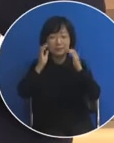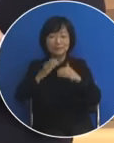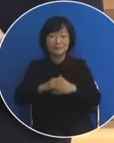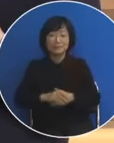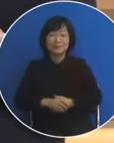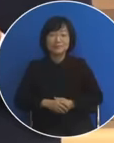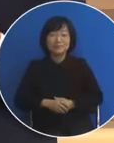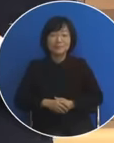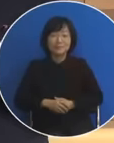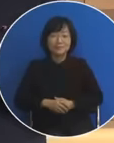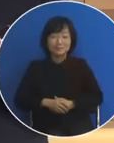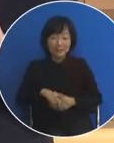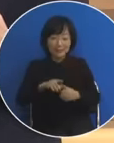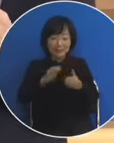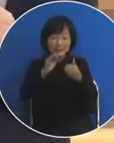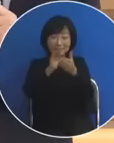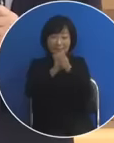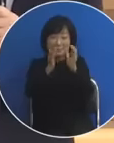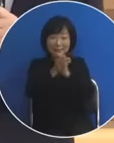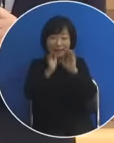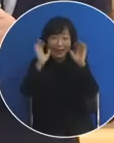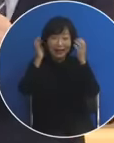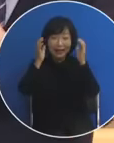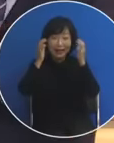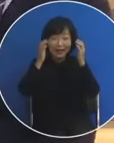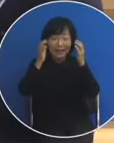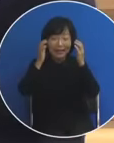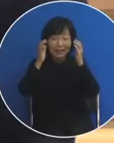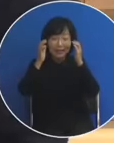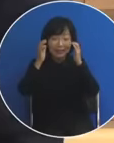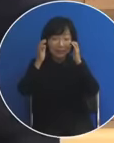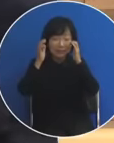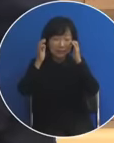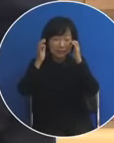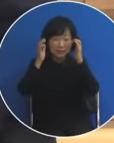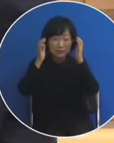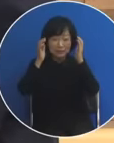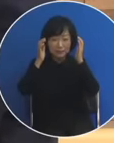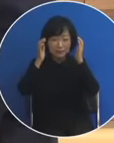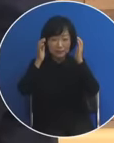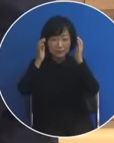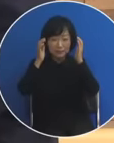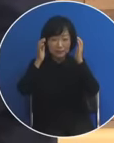이 렘넌트들은 지금 모든 부분에